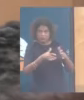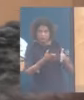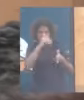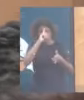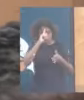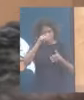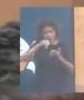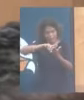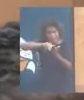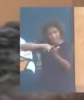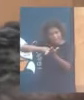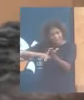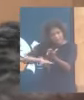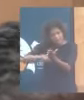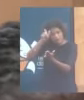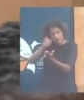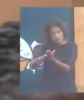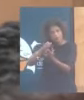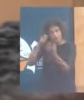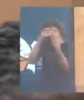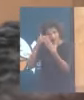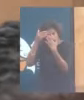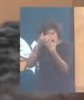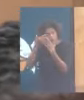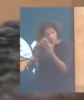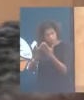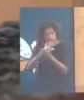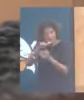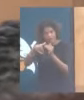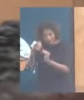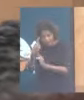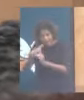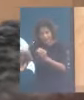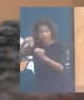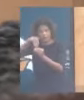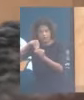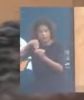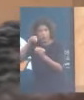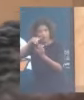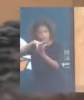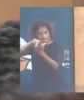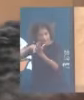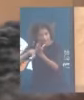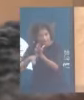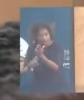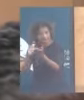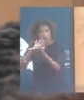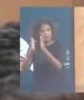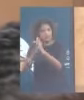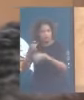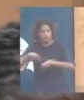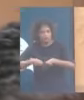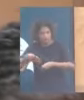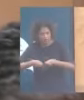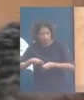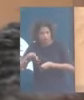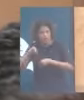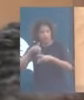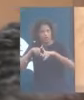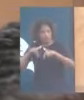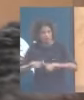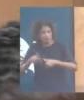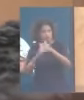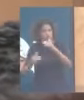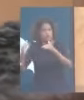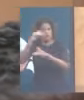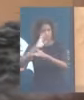pétitions d'étudiants, plus ensuite d'une pétition de l'association des directeurs des écoles supérieures d'art,